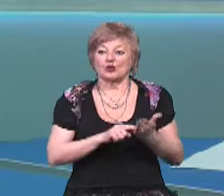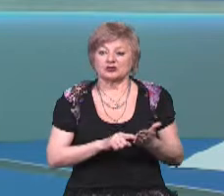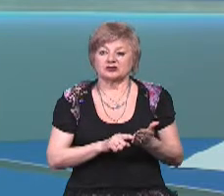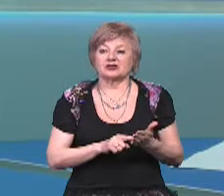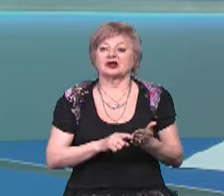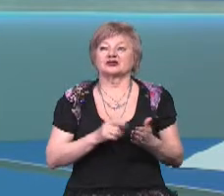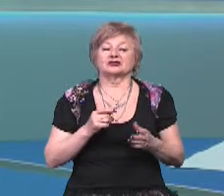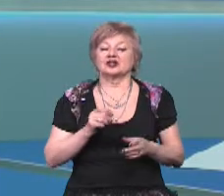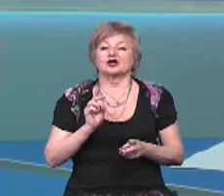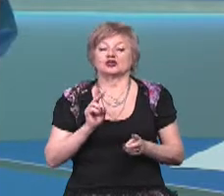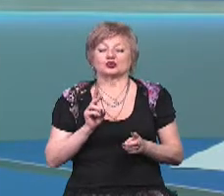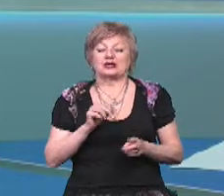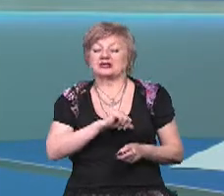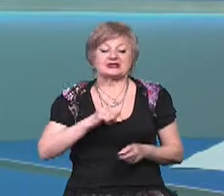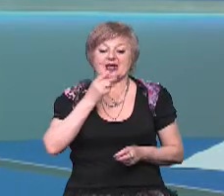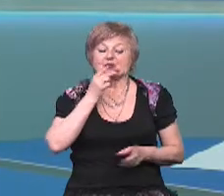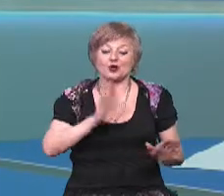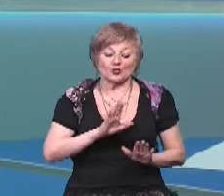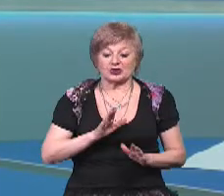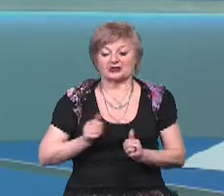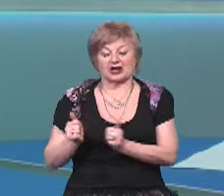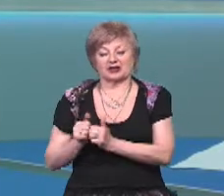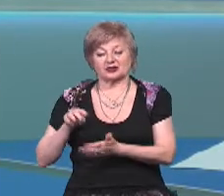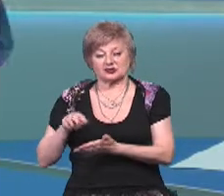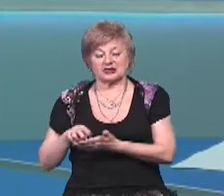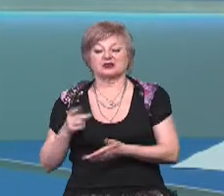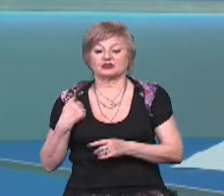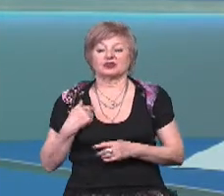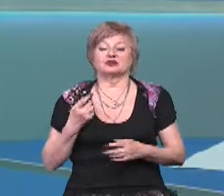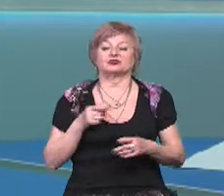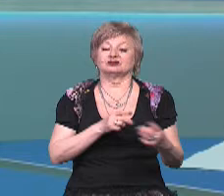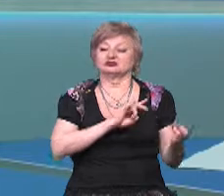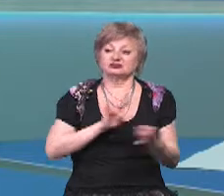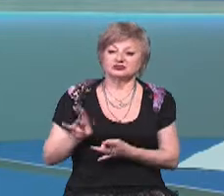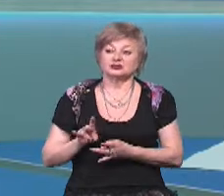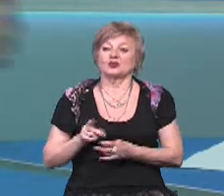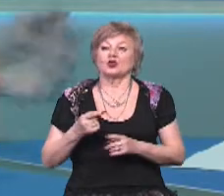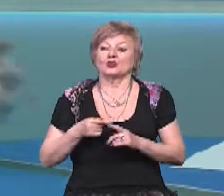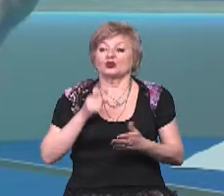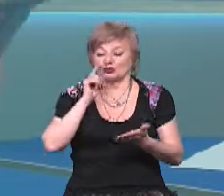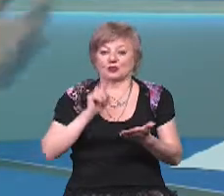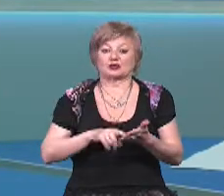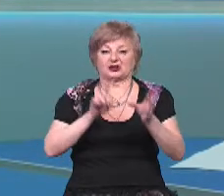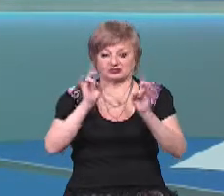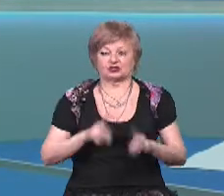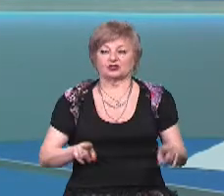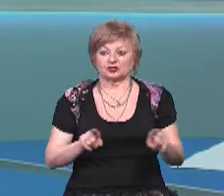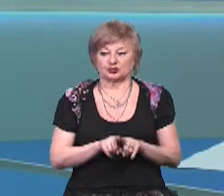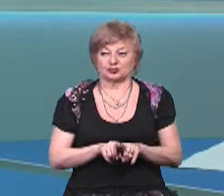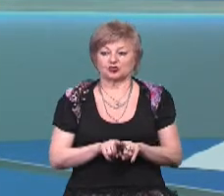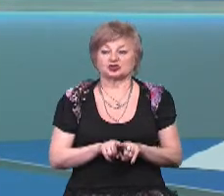пасивного паління. Тому ця людина, можливо, ще не знає, що вона потрапляє в зону ризику по розвитку, по-перше,